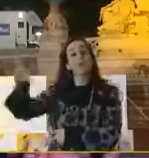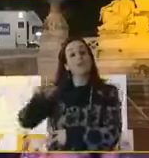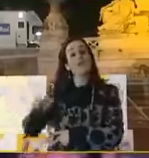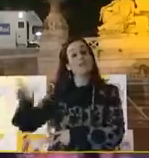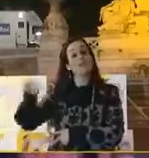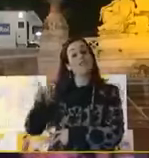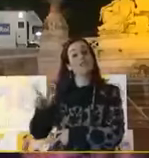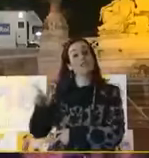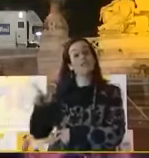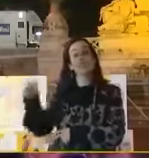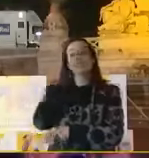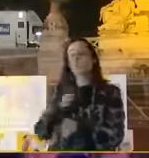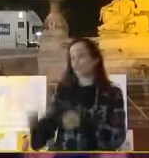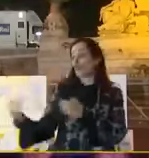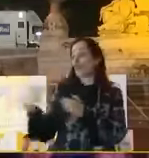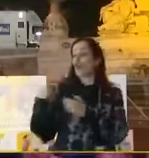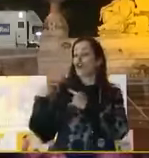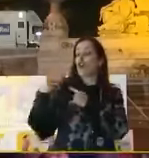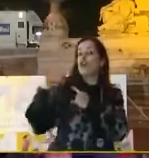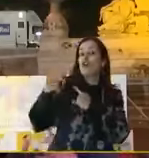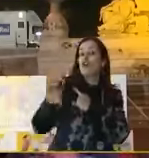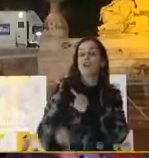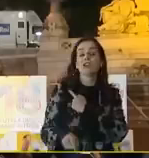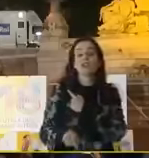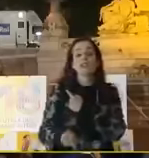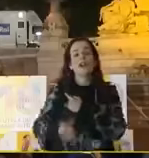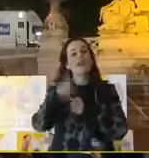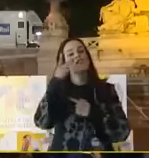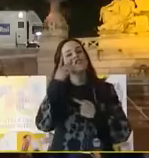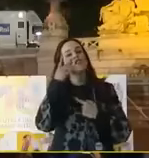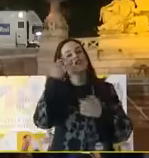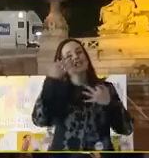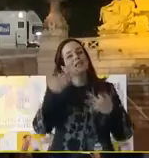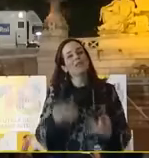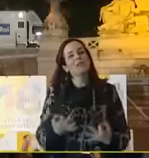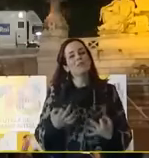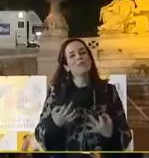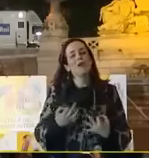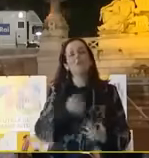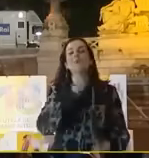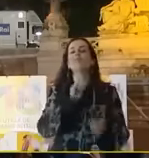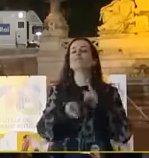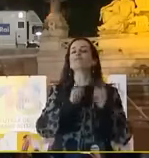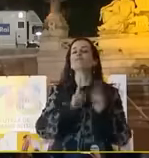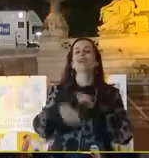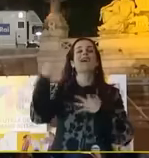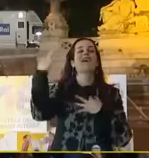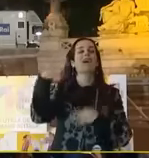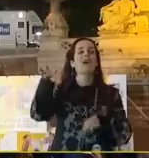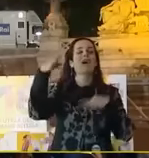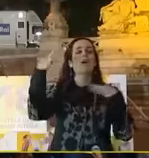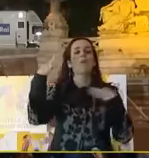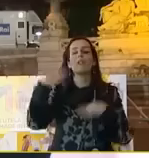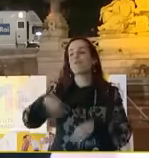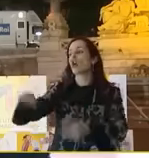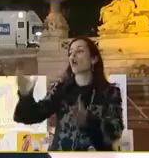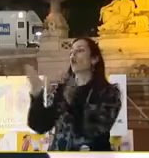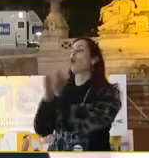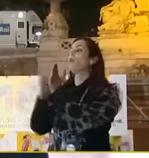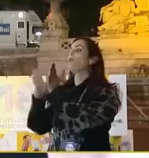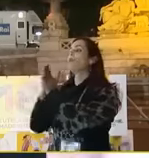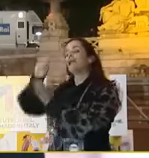non soltanto questi ultimi giorni, ha fatto dei veri e propri capolavori politici. Complimenti Luigi, mamma mia,